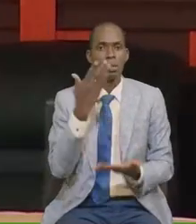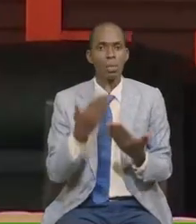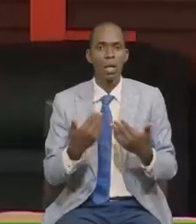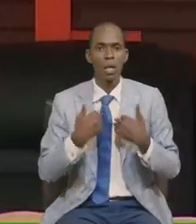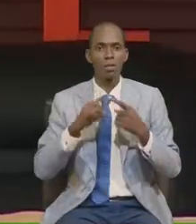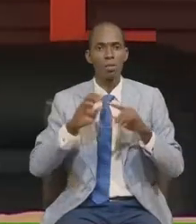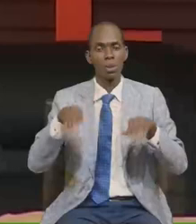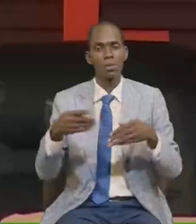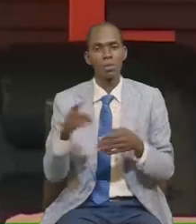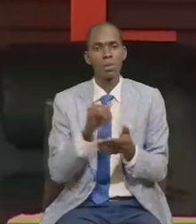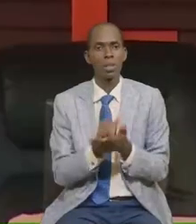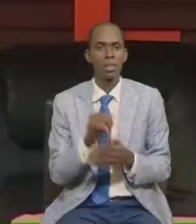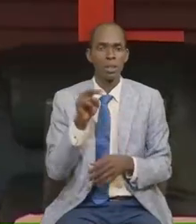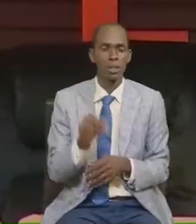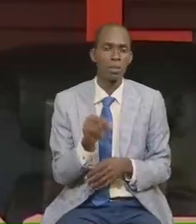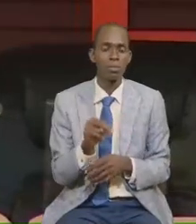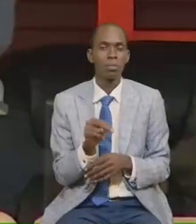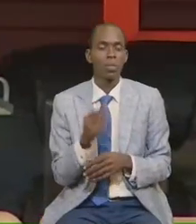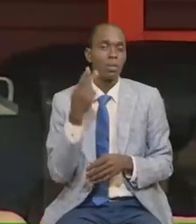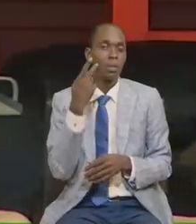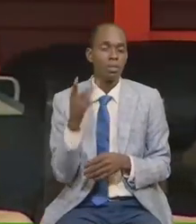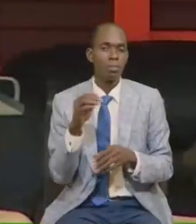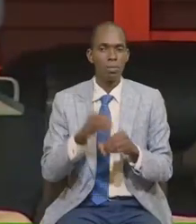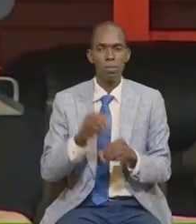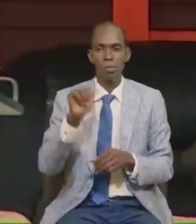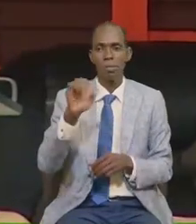voyons à acte chapitre 18